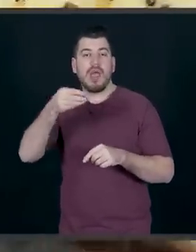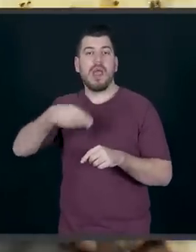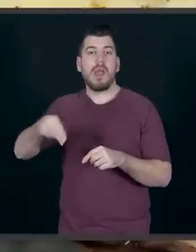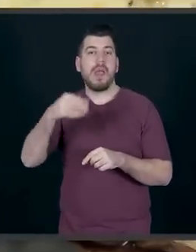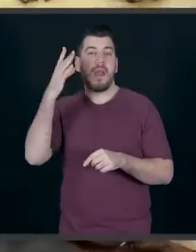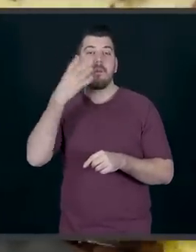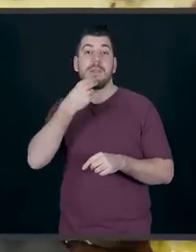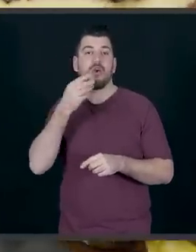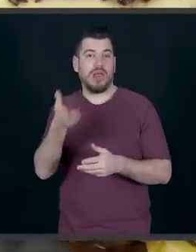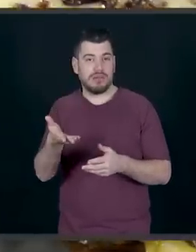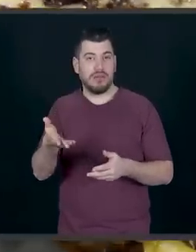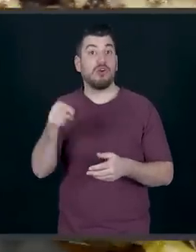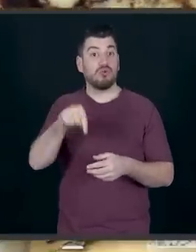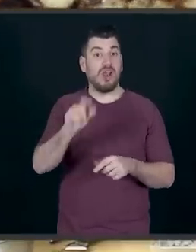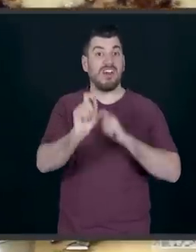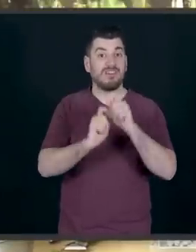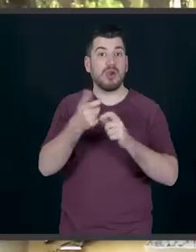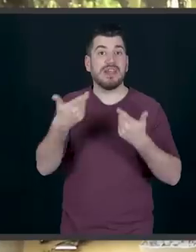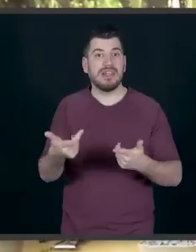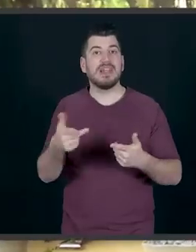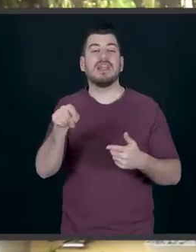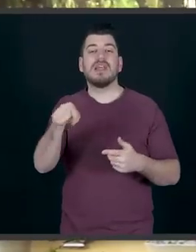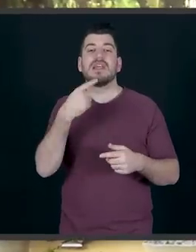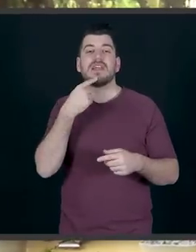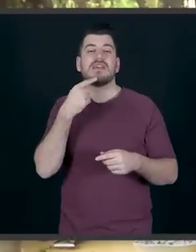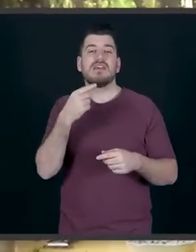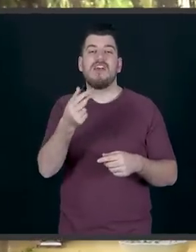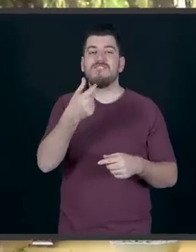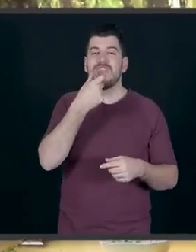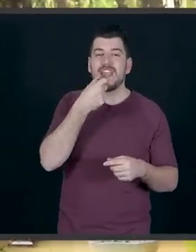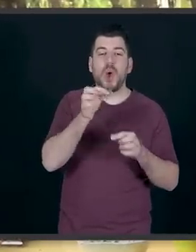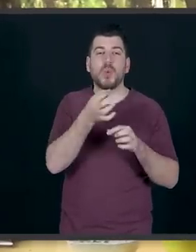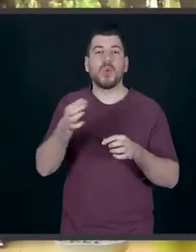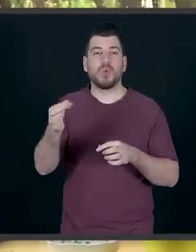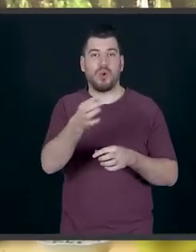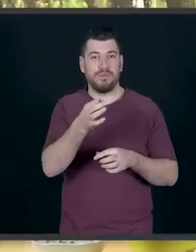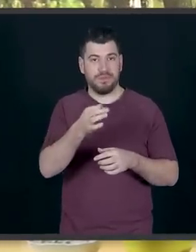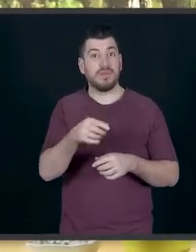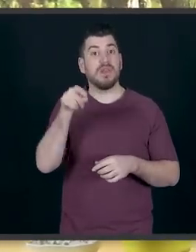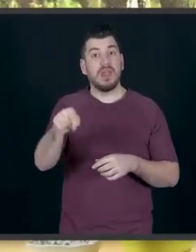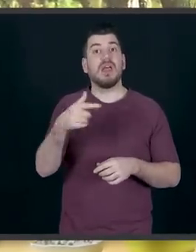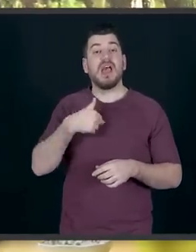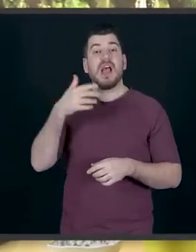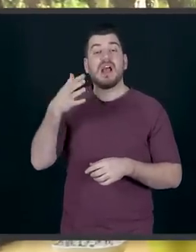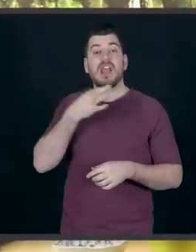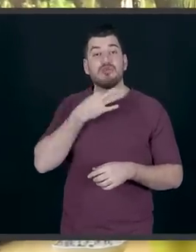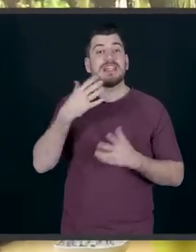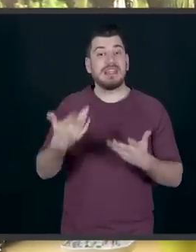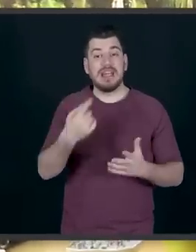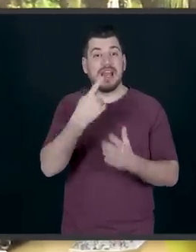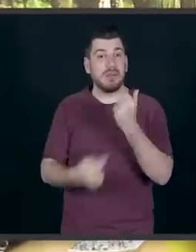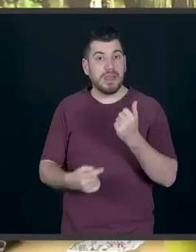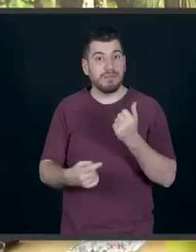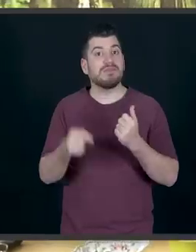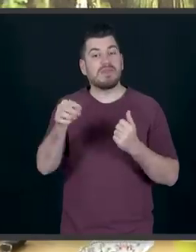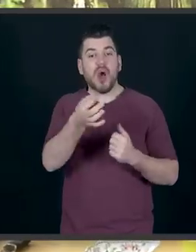μαγιονέζα. Πάμε να ετοιμάσουμε γρήγορα και τα κρουτών μας. Έχουμε έτοιμη τη σάλτσα μας. Τα κοτόπουλα είναι στο φούρνο, θέλουν άλλα 5 λεπτά. Το μόνο πράγμα που μας λείπει για να κάνουμε τη